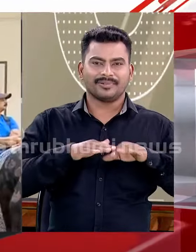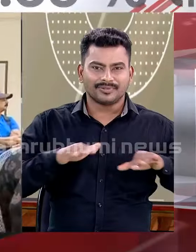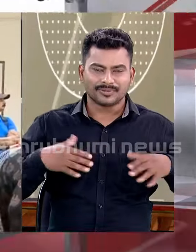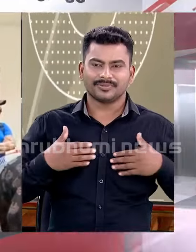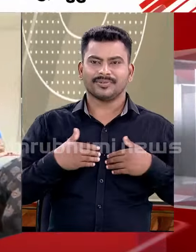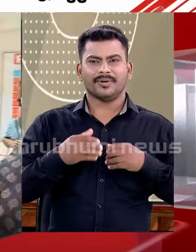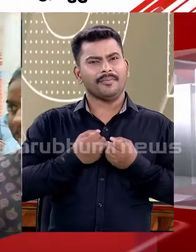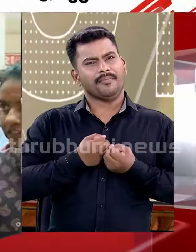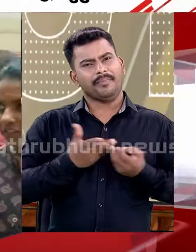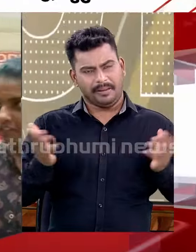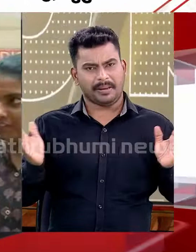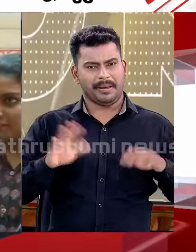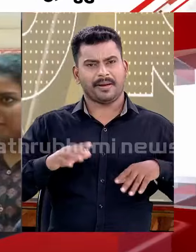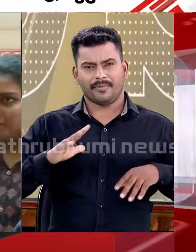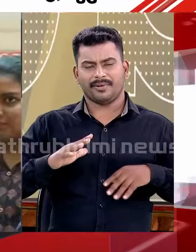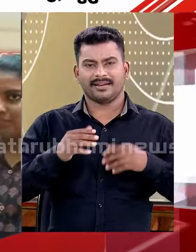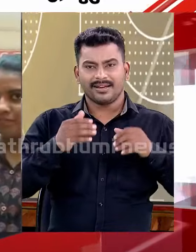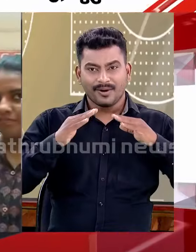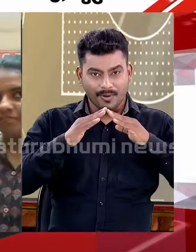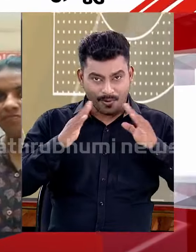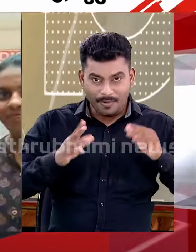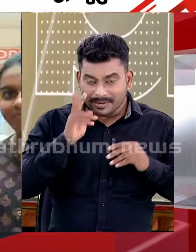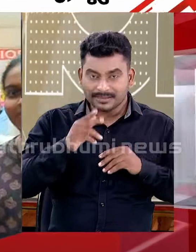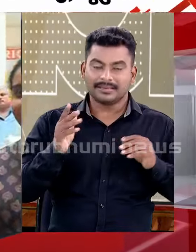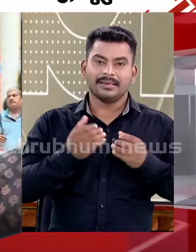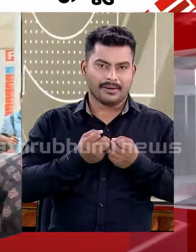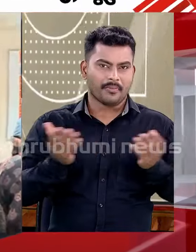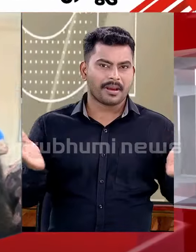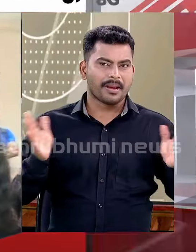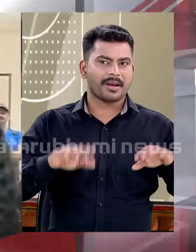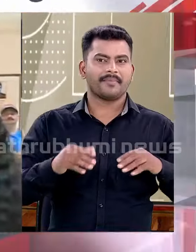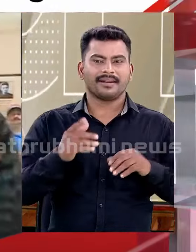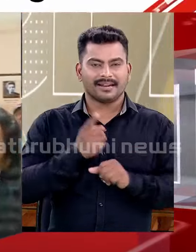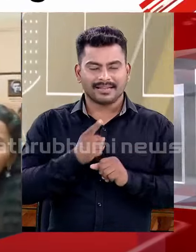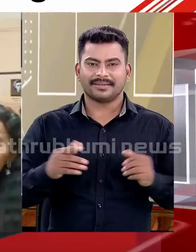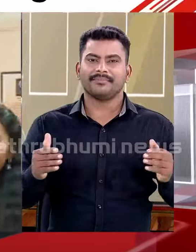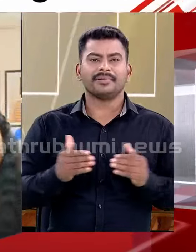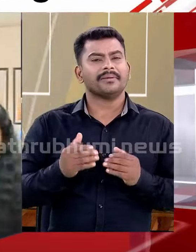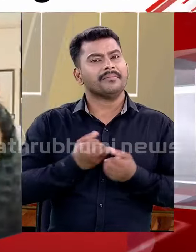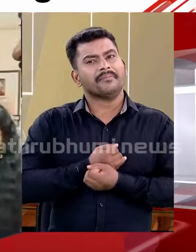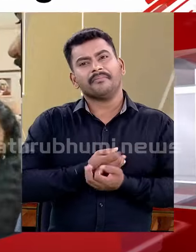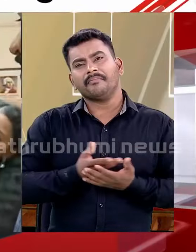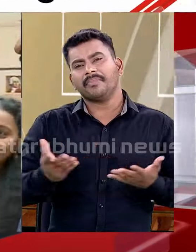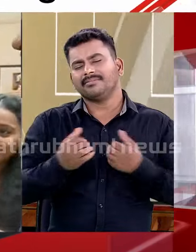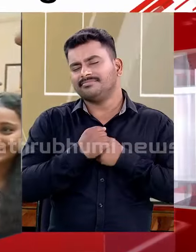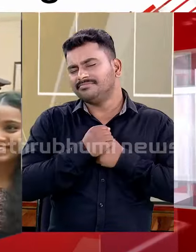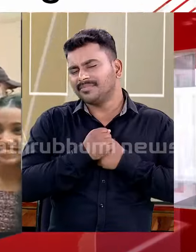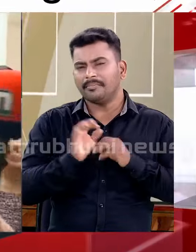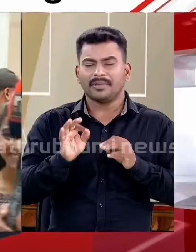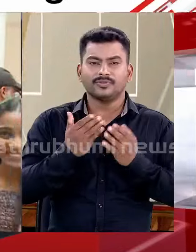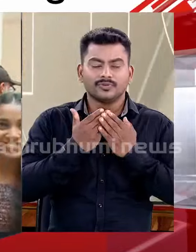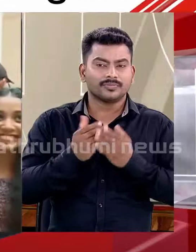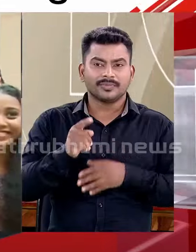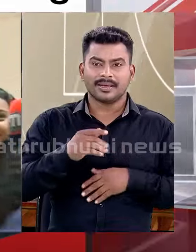ഭൂരിപക്ഷം എത്തിയിട്ടില്ല, എല്ലാവരും വീട്ടിൽ നിന്ന് റിസൾട്ട് അറിഞ്ഞ് ഇനി വരികയുള്ളൂ അധ്യാപകരെ കാണാനും മറ്റുമൊക്കെ. ഈ സ്കൂൾ അങ്ങനെയാണ്, കുട്ടികൾക്കെല്ലാം അത്രയ്ക്ക് പ്രിയപ്പെട്ട ഒരു സ്കൂളാണ്. സാറിപ്പോ